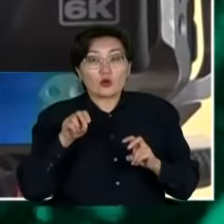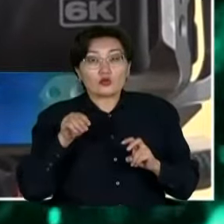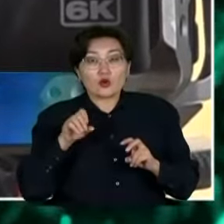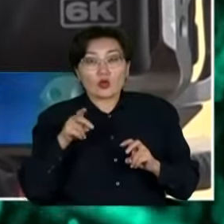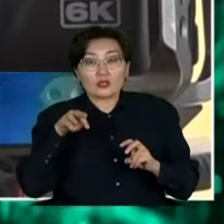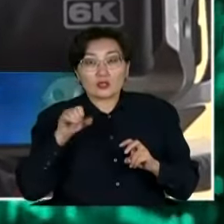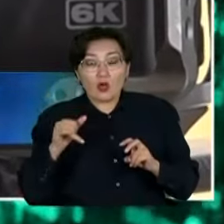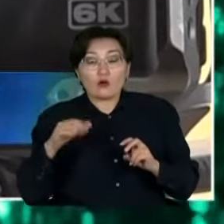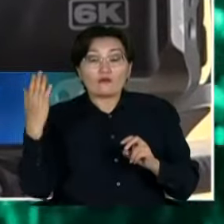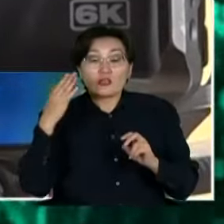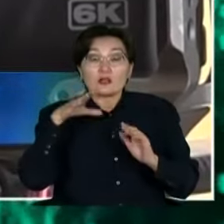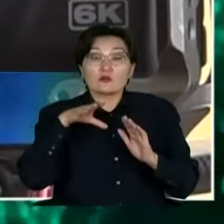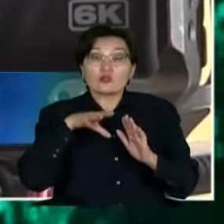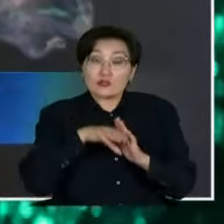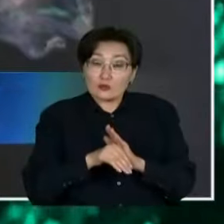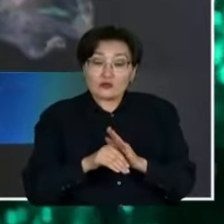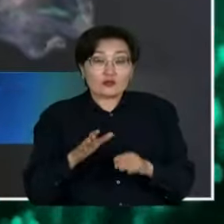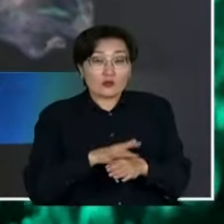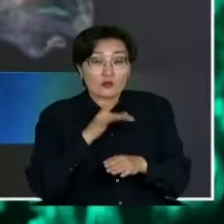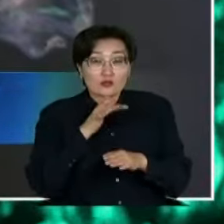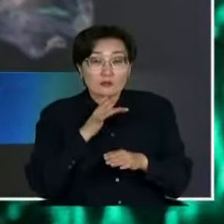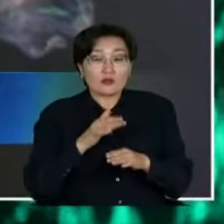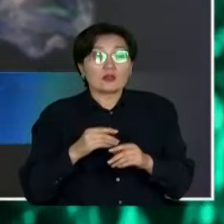отыр. Драма жанрындағы туынды ұзақ уақыт